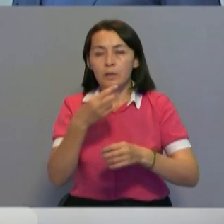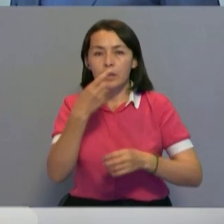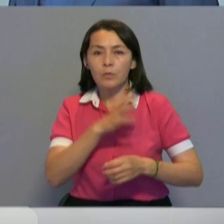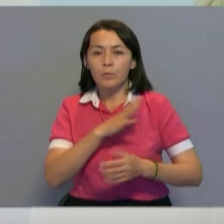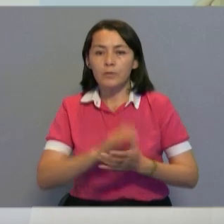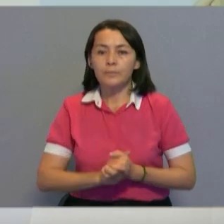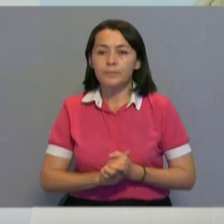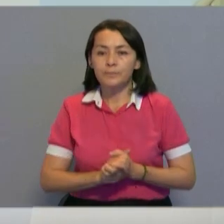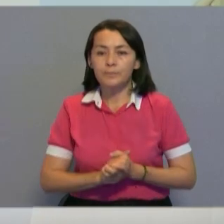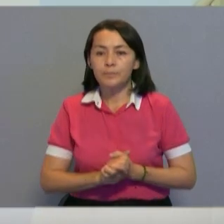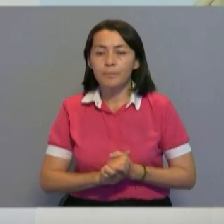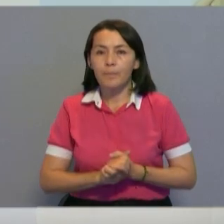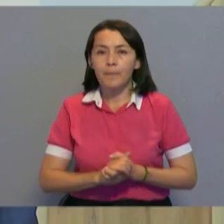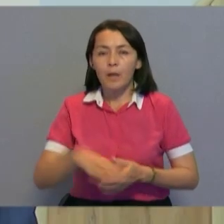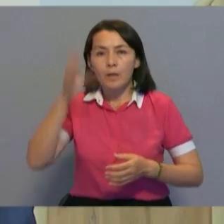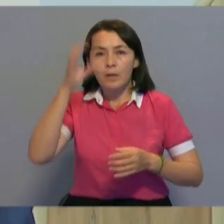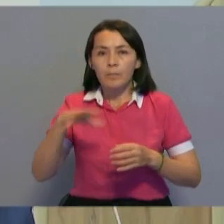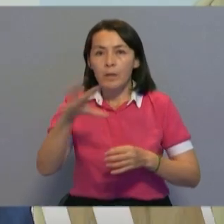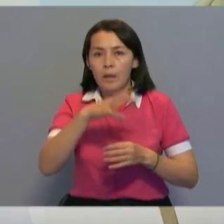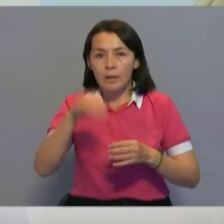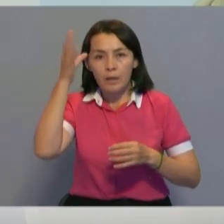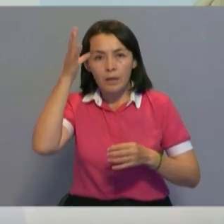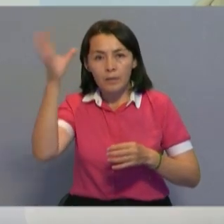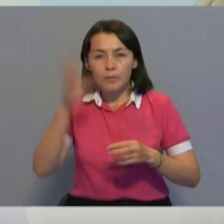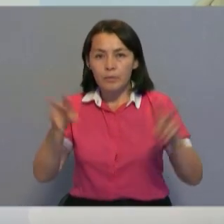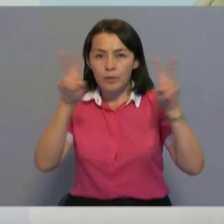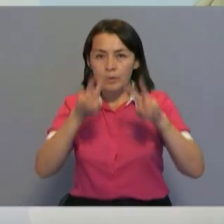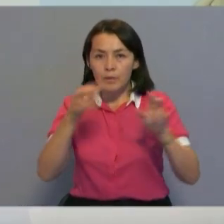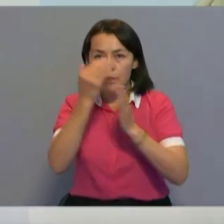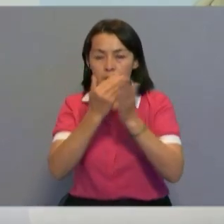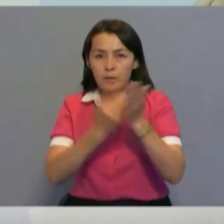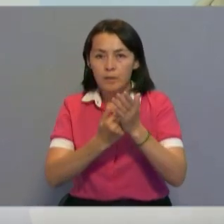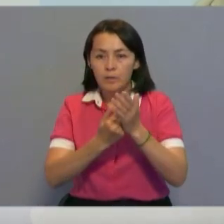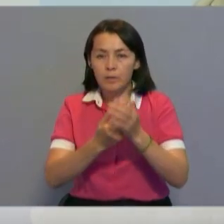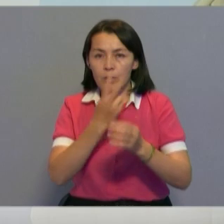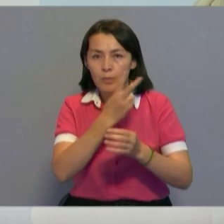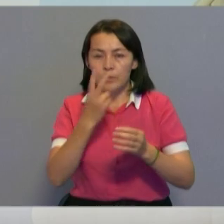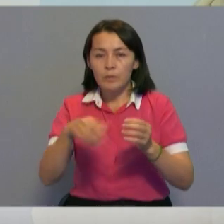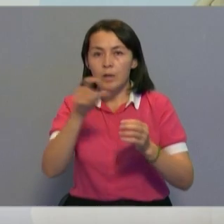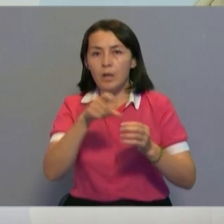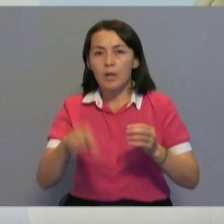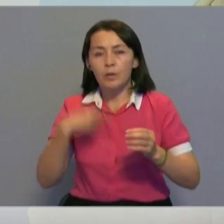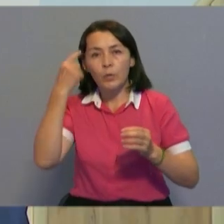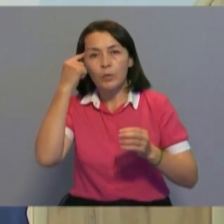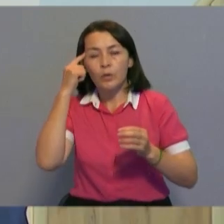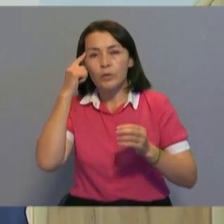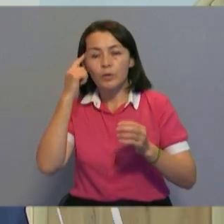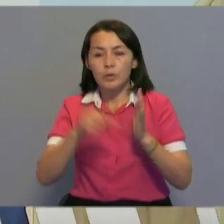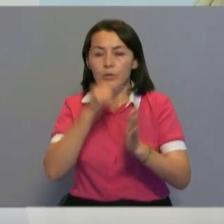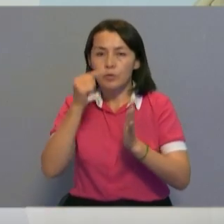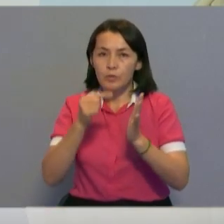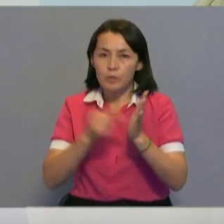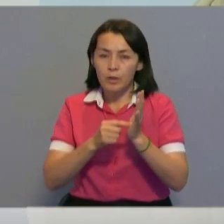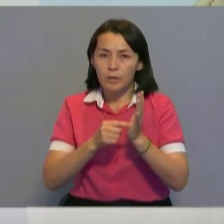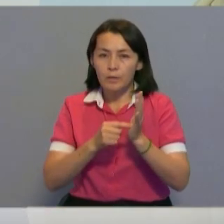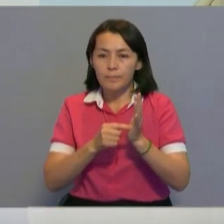айтты. Ақпараттардың барлығы ғылыми түрде негізделген, статистикалық мәліметтер болса беріп, және де халықтың көкейінде жүрген қозғалып